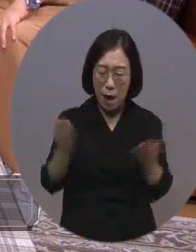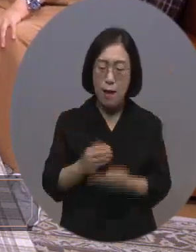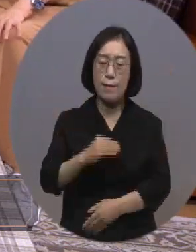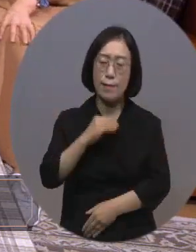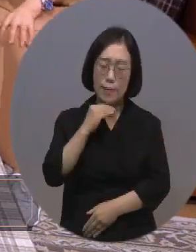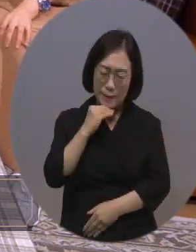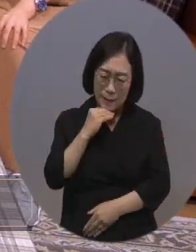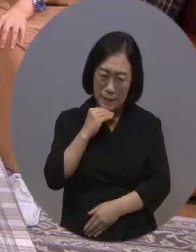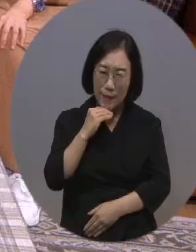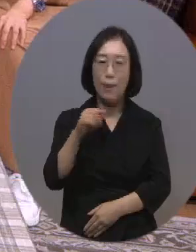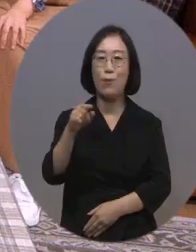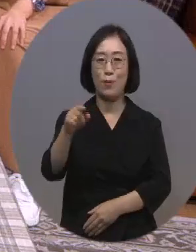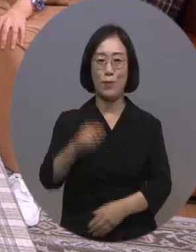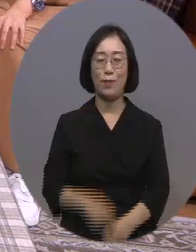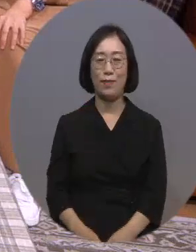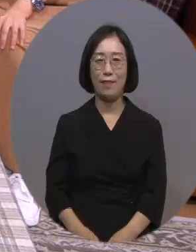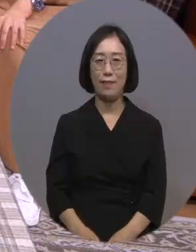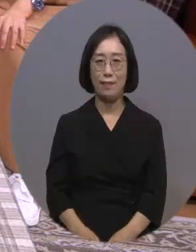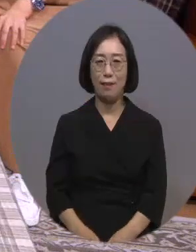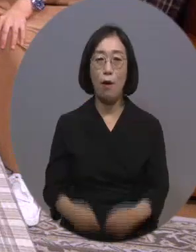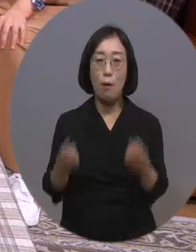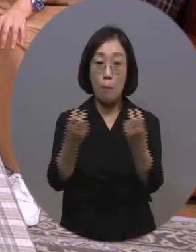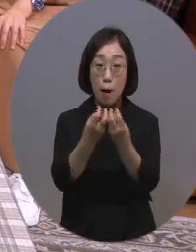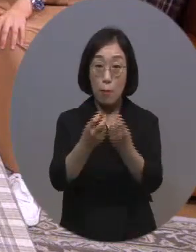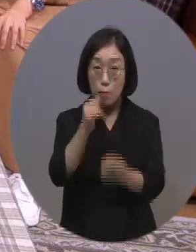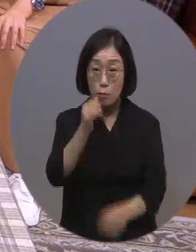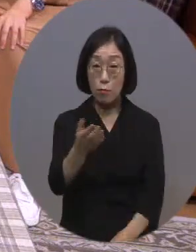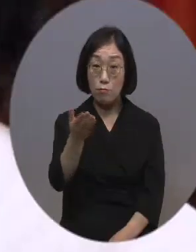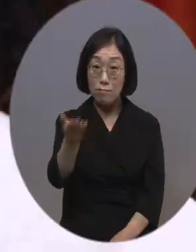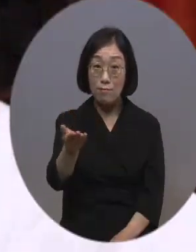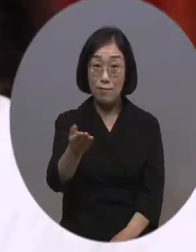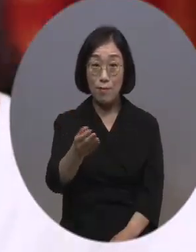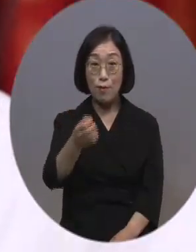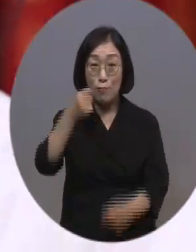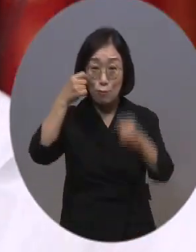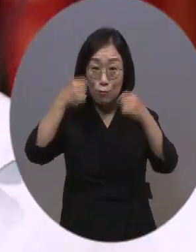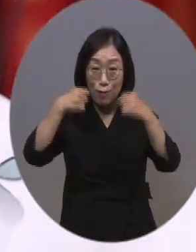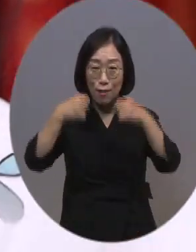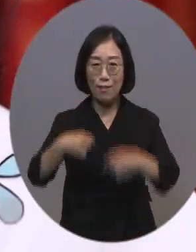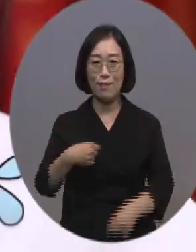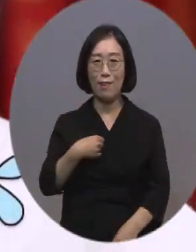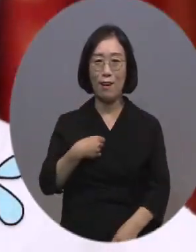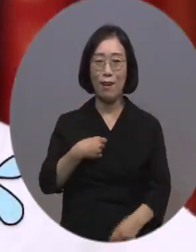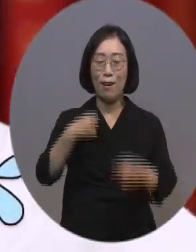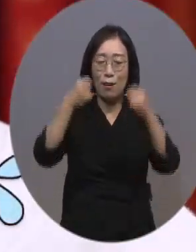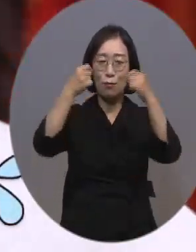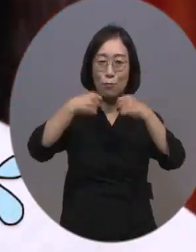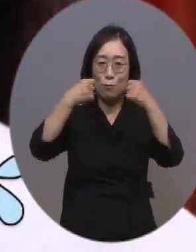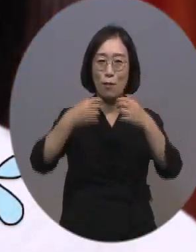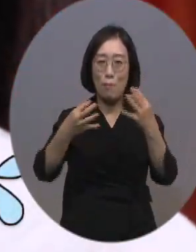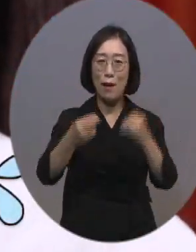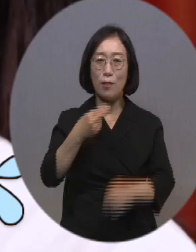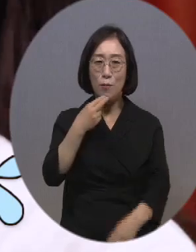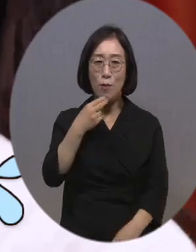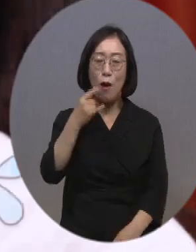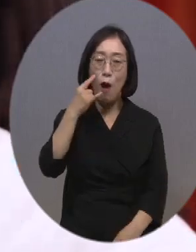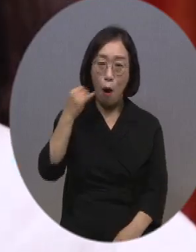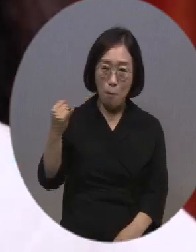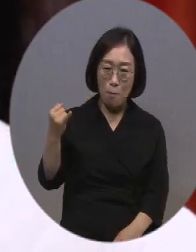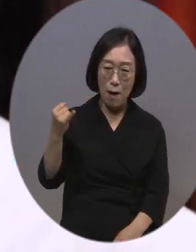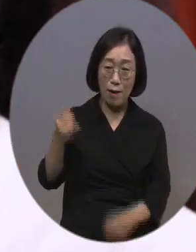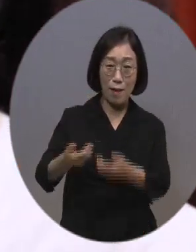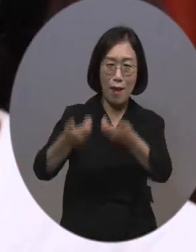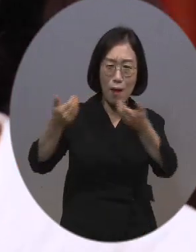기다려주세요. 그러니까 그런 어떤 기법이 있는 것 같아요. 하윤 씨 그러니까. 눈물도 흘렸어요? 제가 그렇게 눈물이 잘 안 나서 엄마 두고 온 게 좀 미안하긴